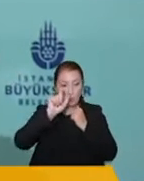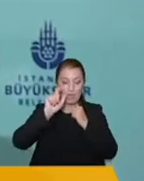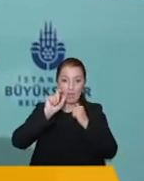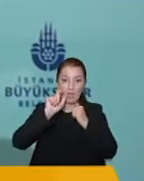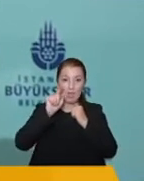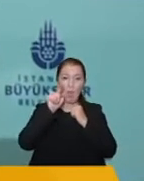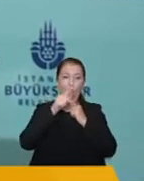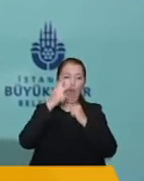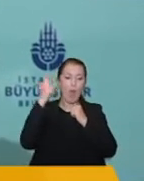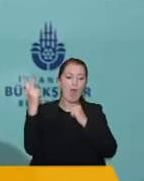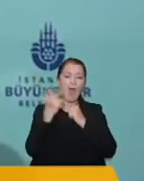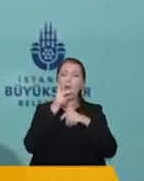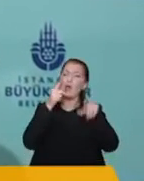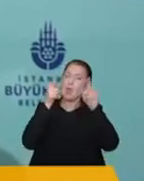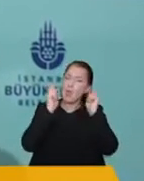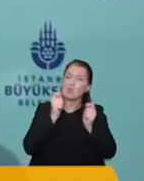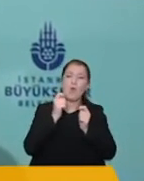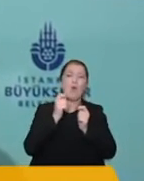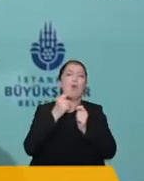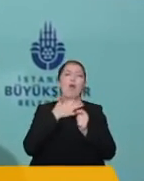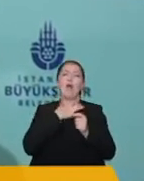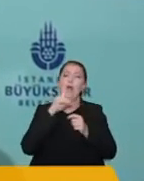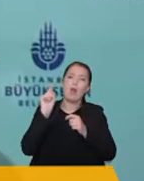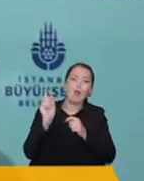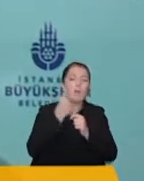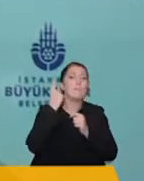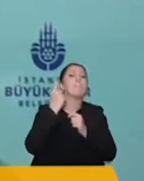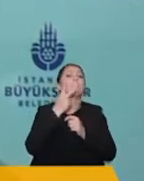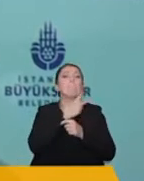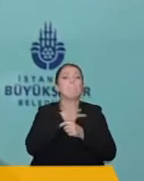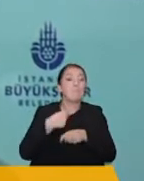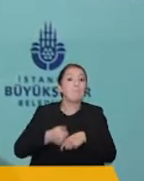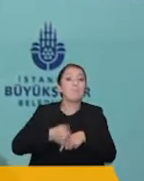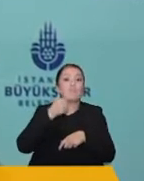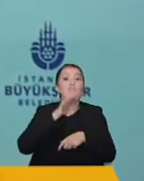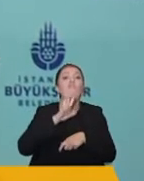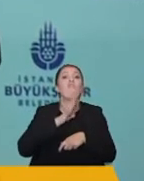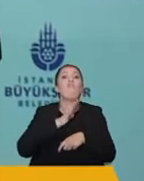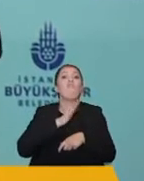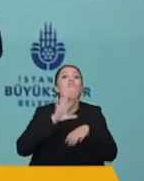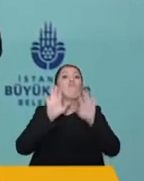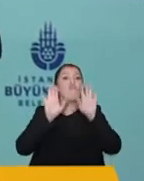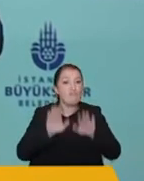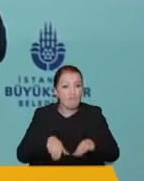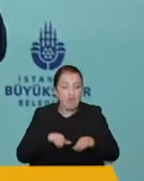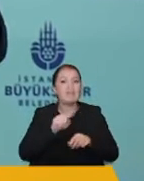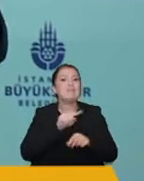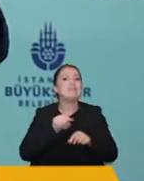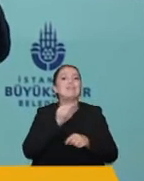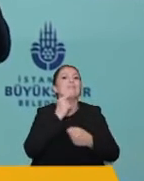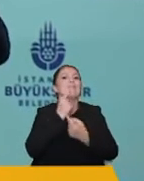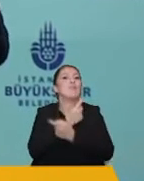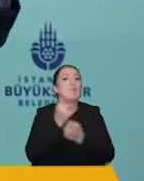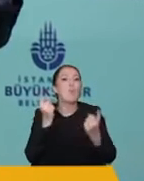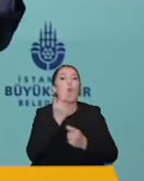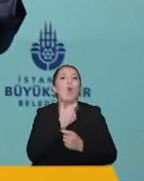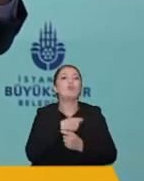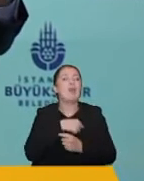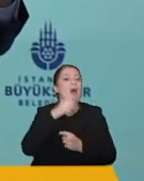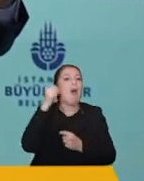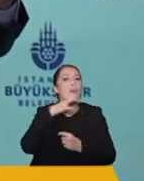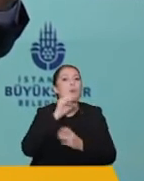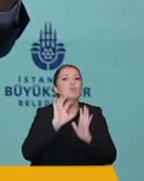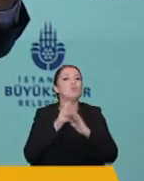Türkiye'de o kadar zor durumda belediye başkanlarımız var ki, size tavsiye ediyorum, özellikle AK Parti